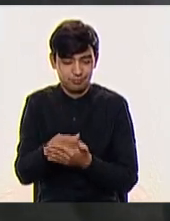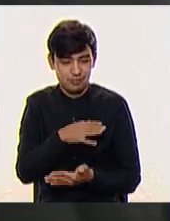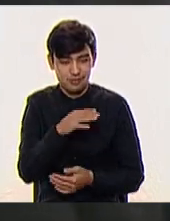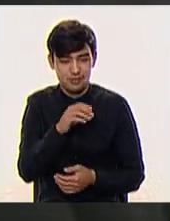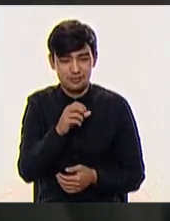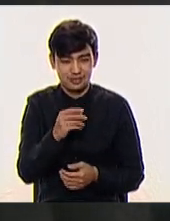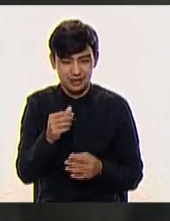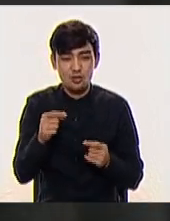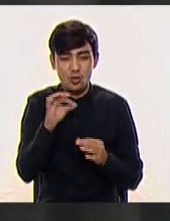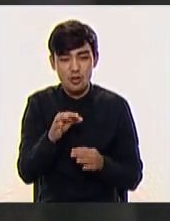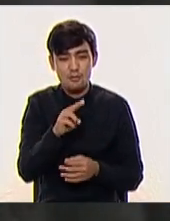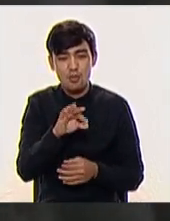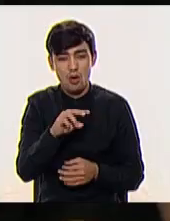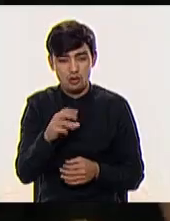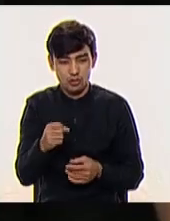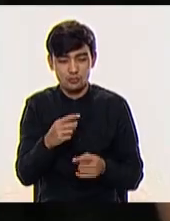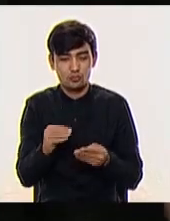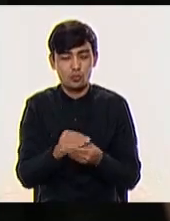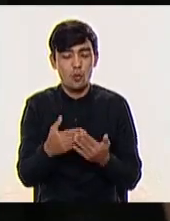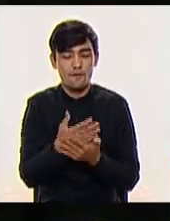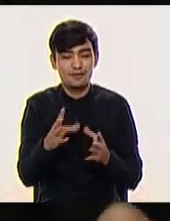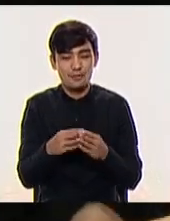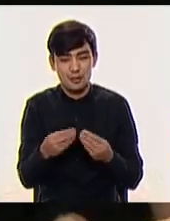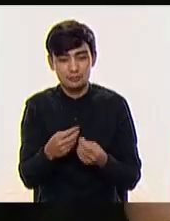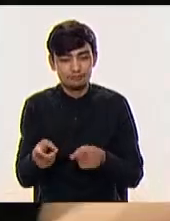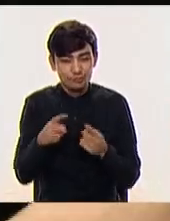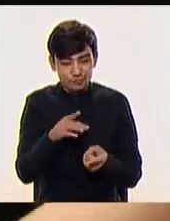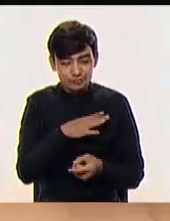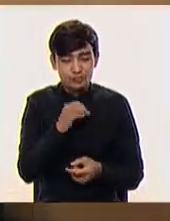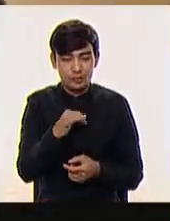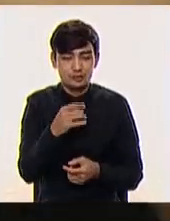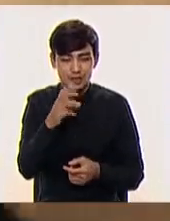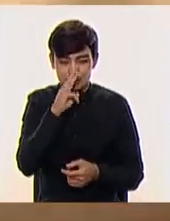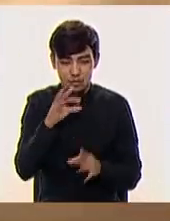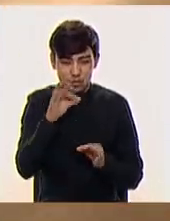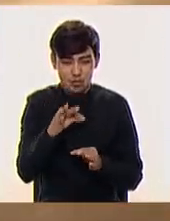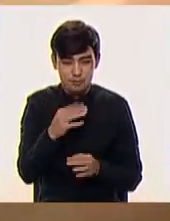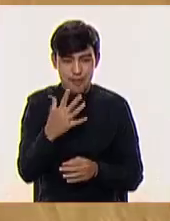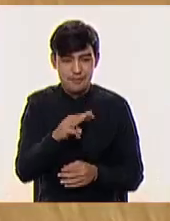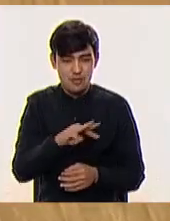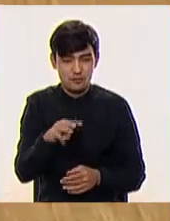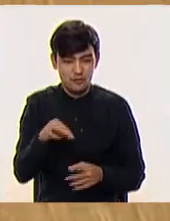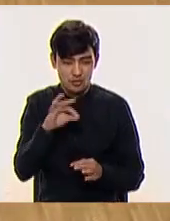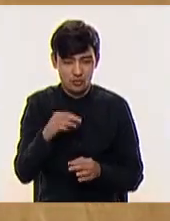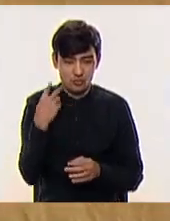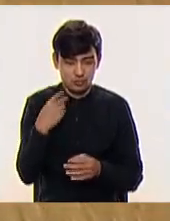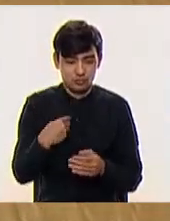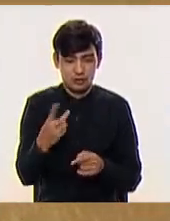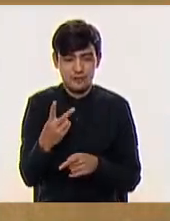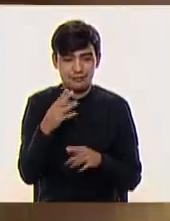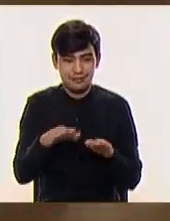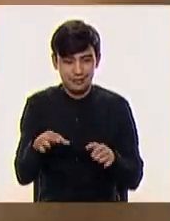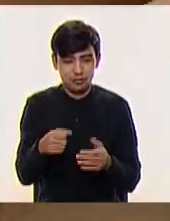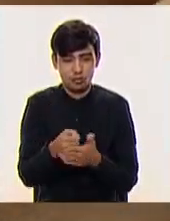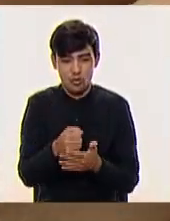новой семьей в Польшу, обратился в суд. Несмотря на то, что получает минимальную зарплату, там ему насчитали 5 миллионов тенге на содержание двоих детей